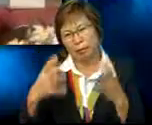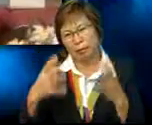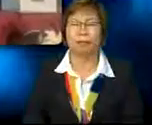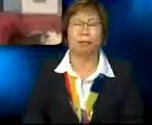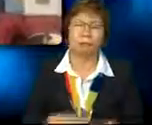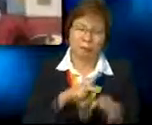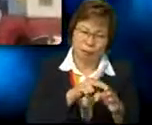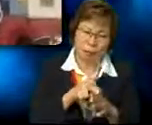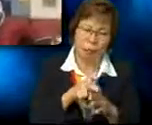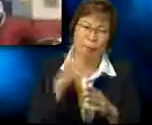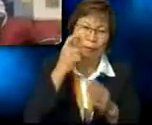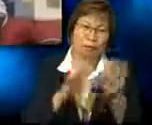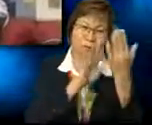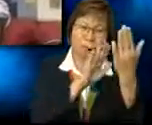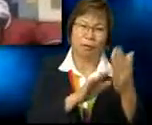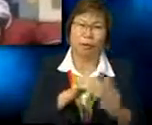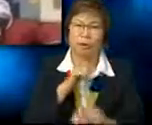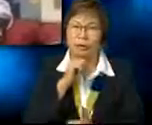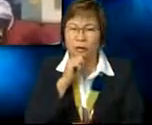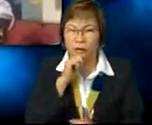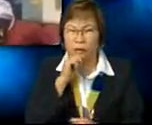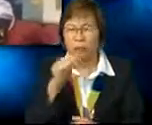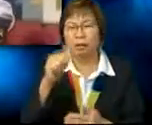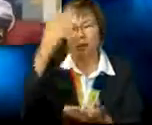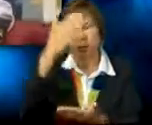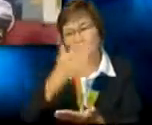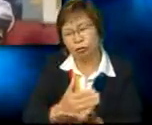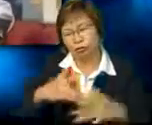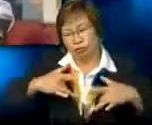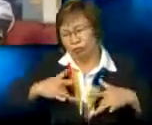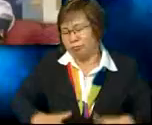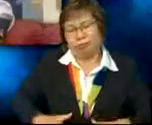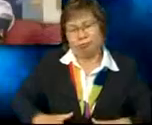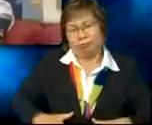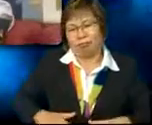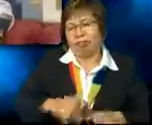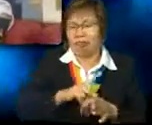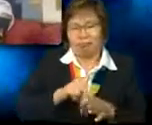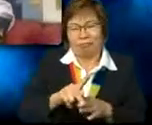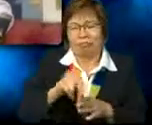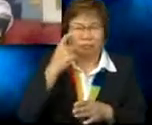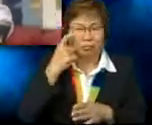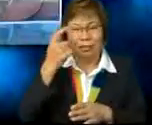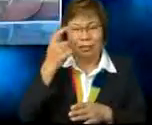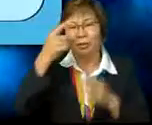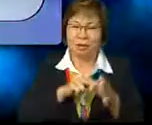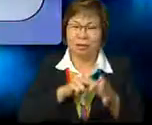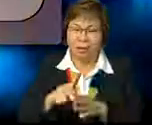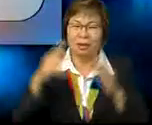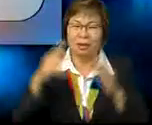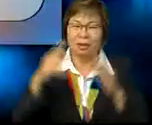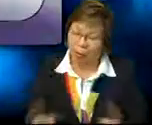mata. Walau bagaimanapun, ini tidak memadamkan semangat sebagai pakar mata kerana ia suatu kerja yang amat memberangsang.